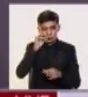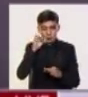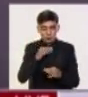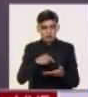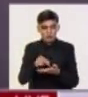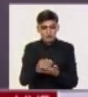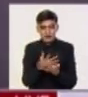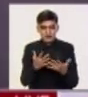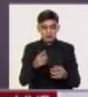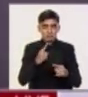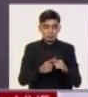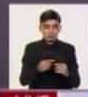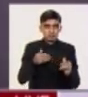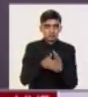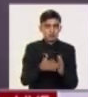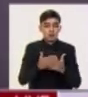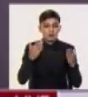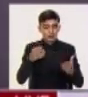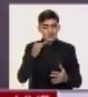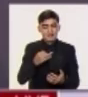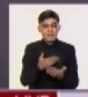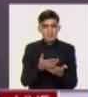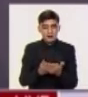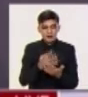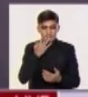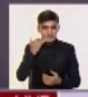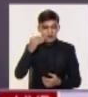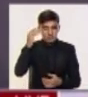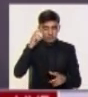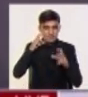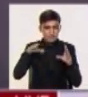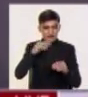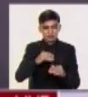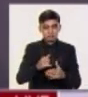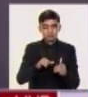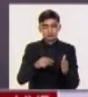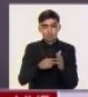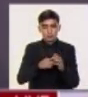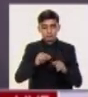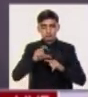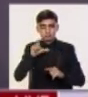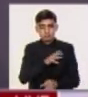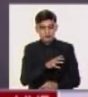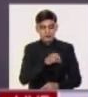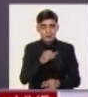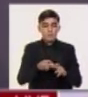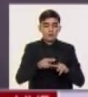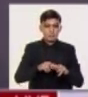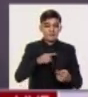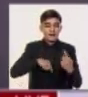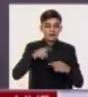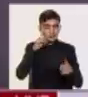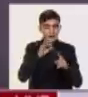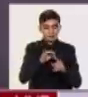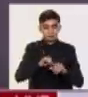и появились дополнительные траты. Например, зарубежные университеты повышали из-за этого стоимость, поэтому наша задача –